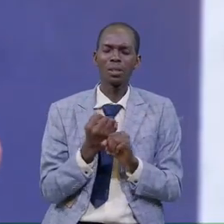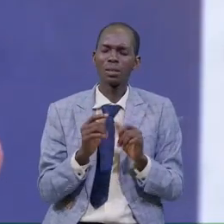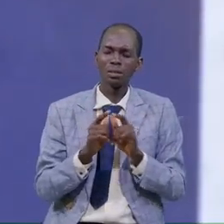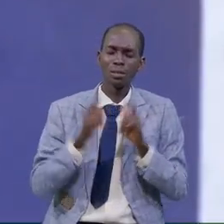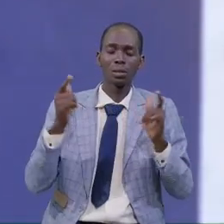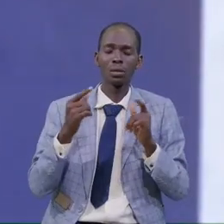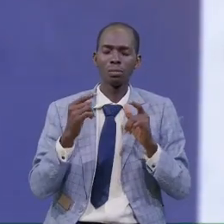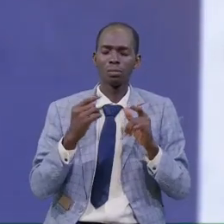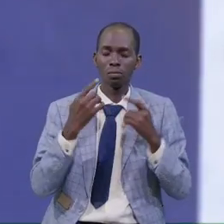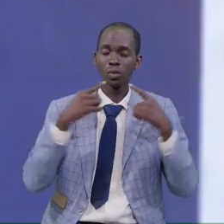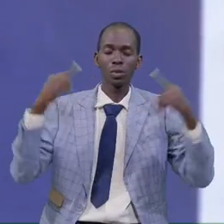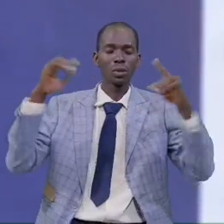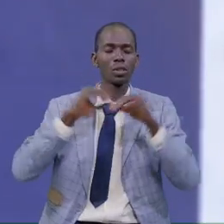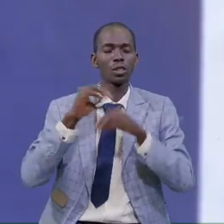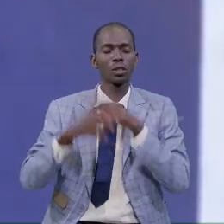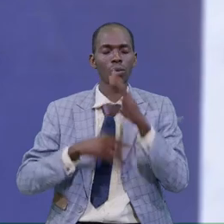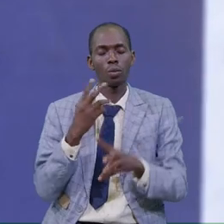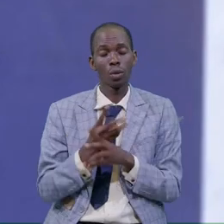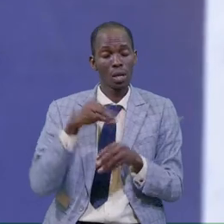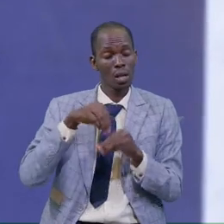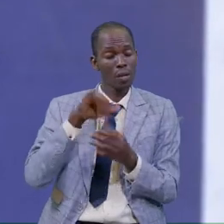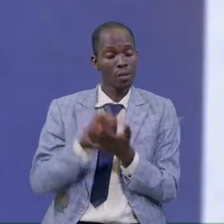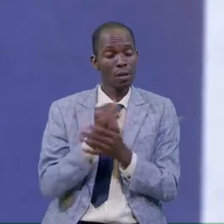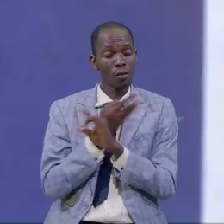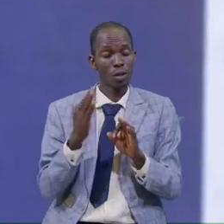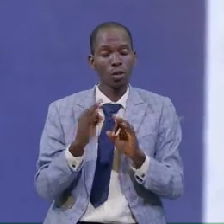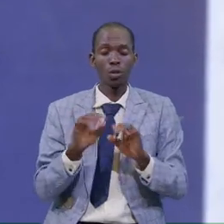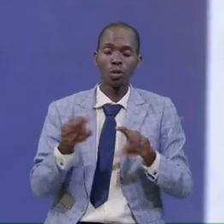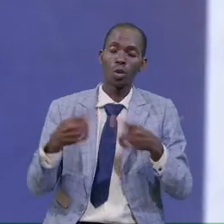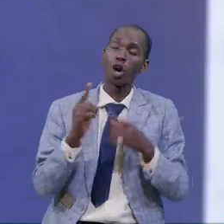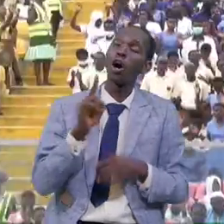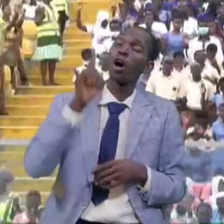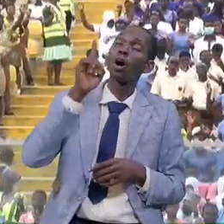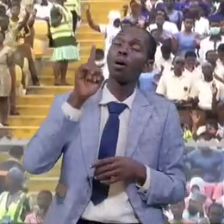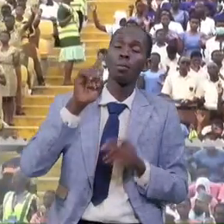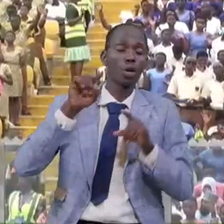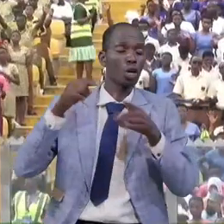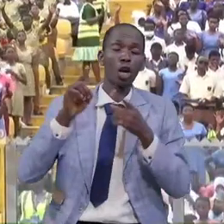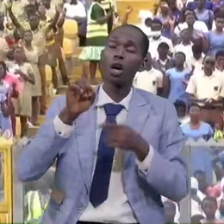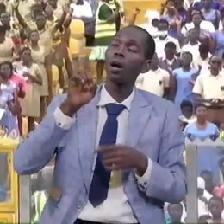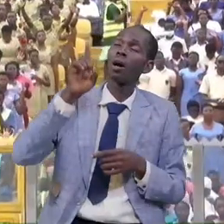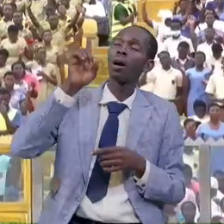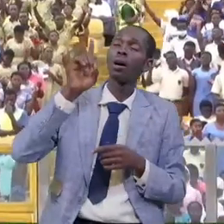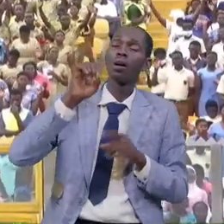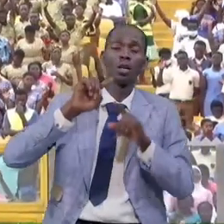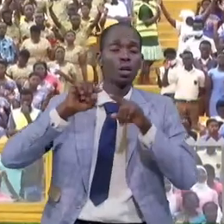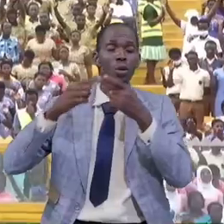monde. Dans cette liberté, va plus haut, va plus haut, va plus